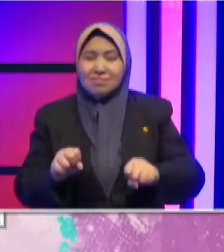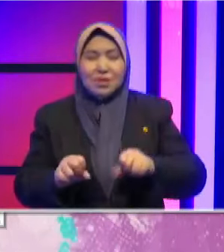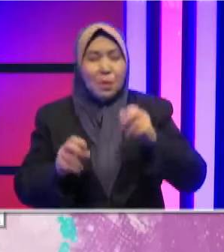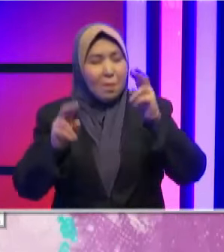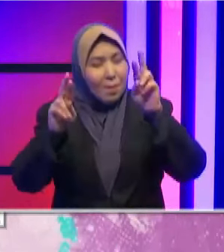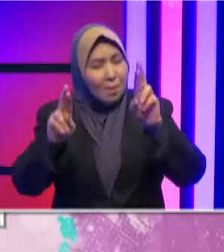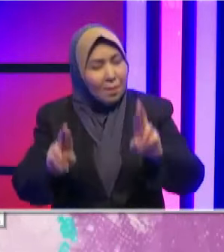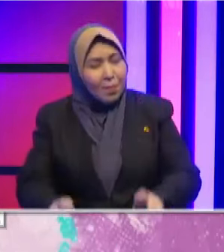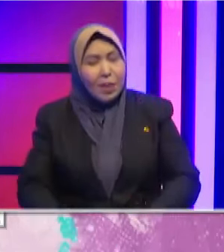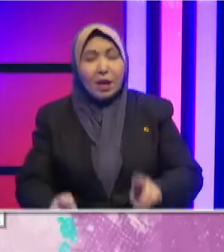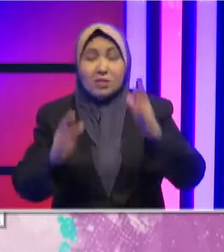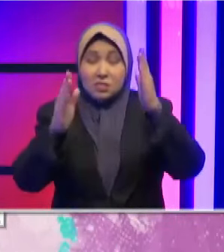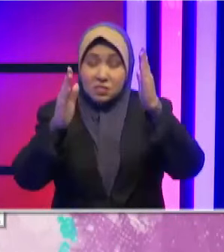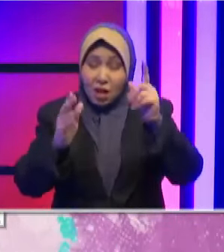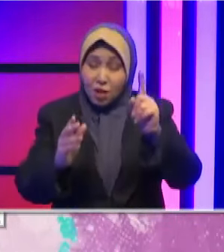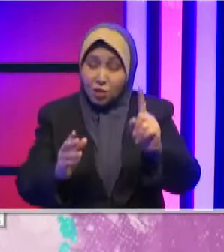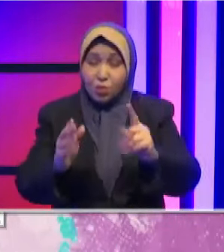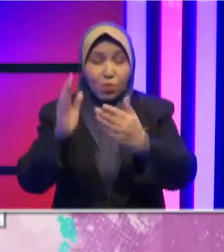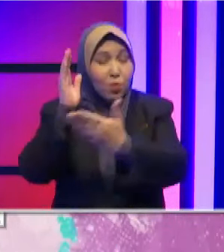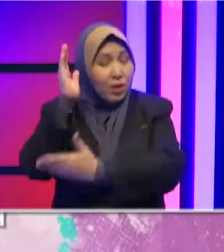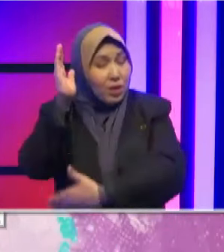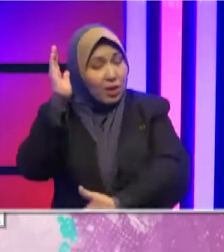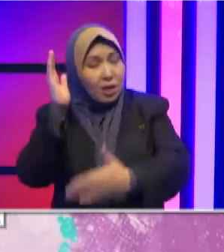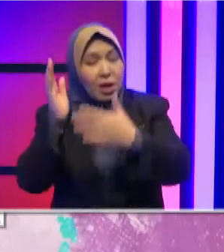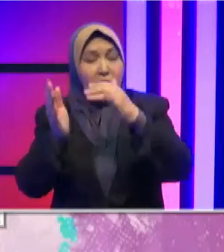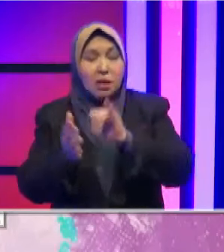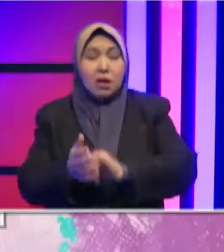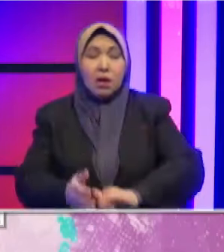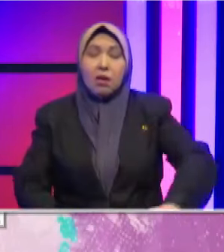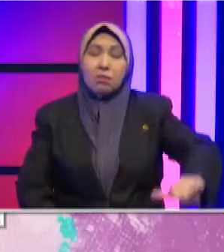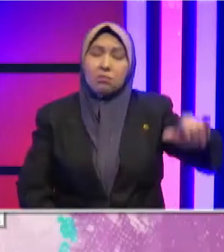Yatin akhlak nah